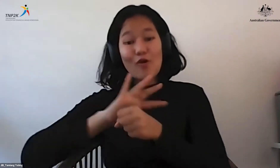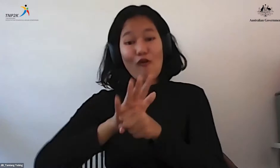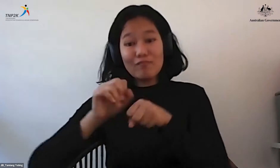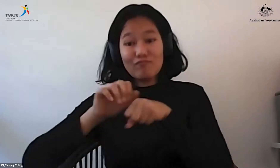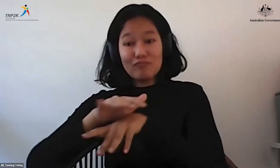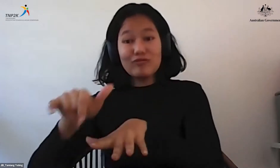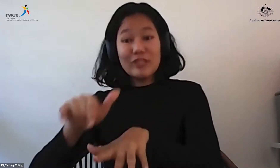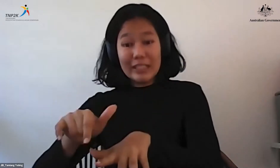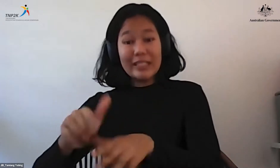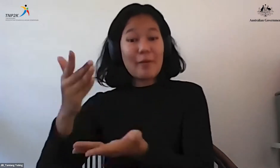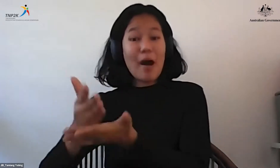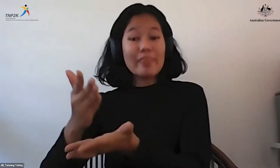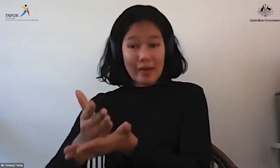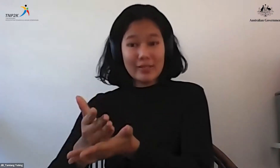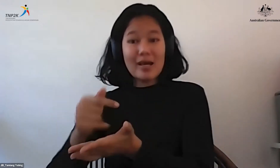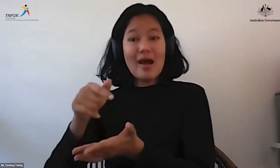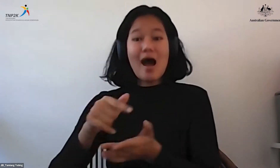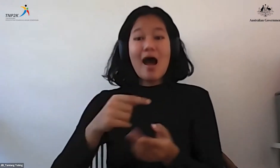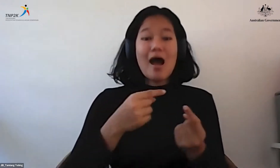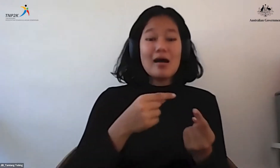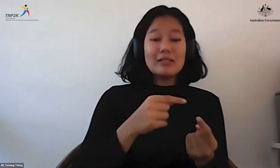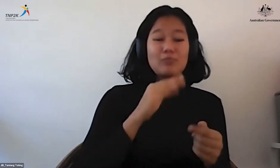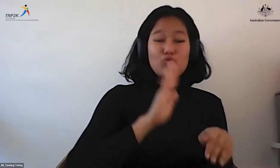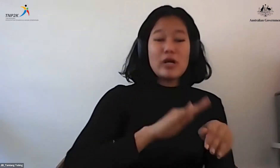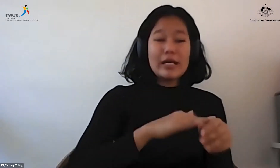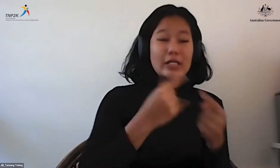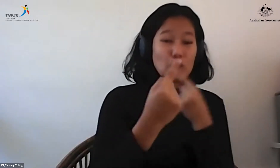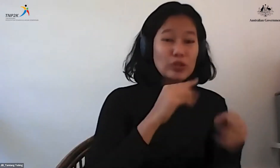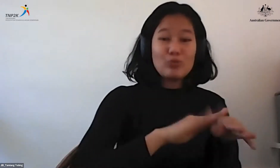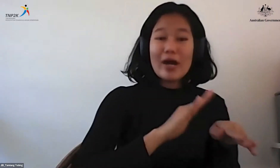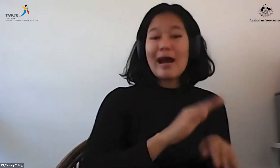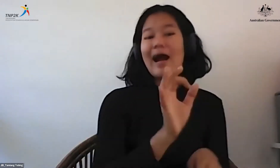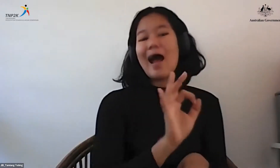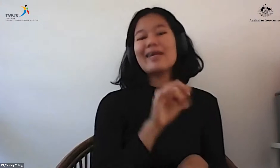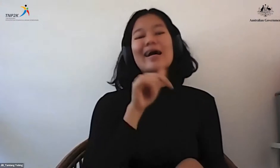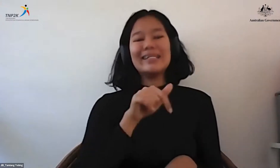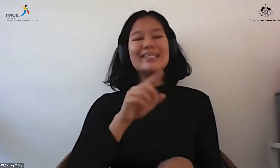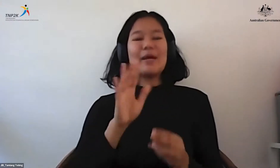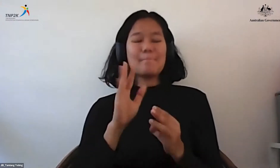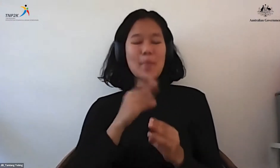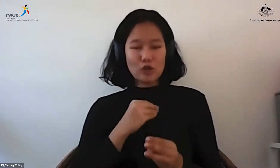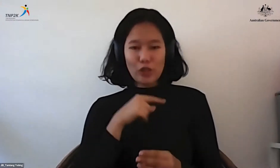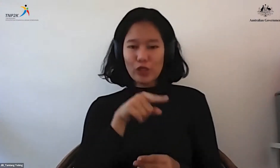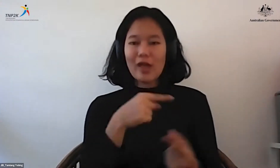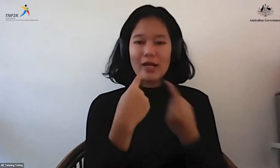relatif terbatas, maka tidak ada diskusi kultural. Ini loh yang saya maksud dengan diskusi kultural, bahwa